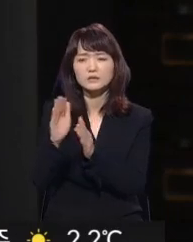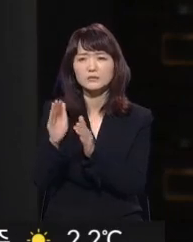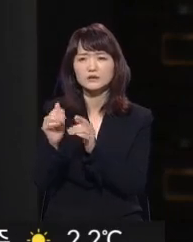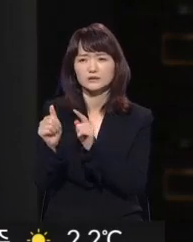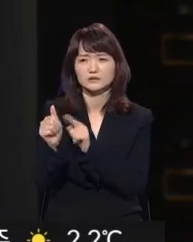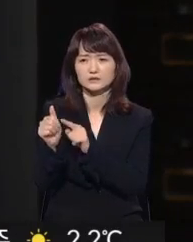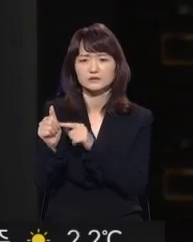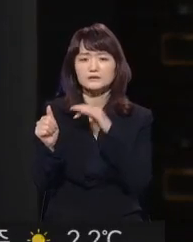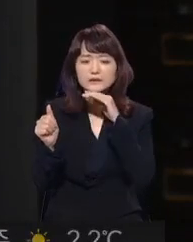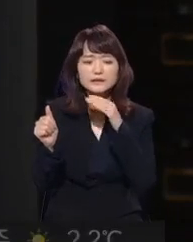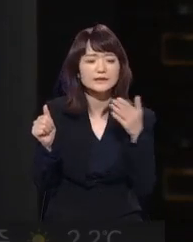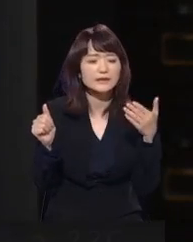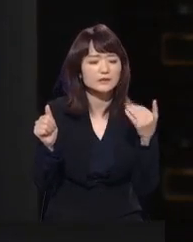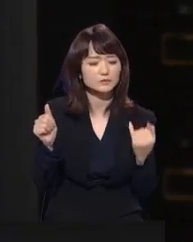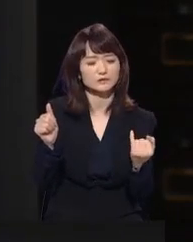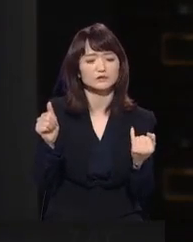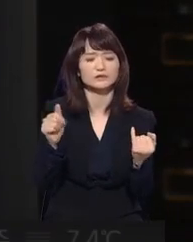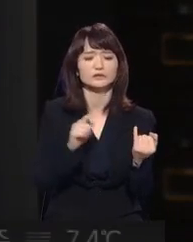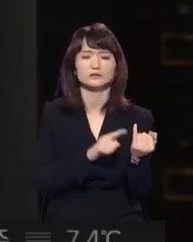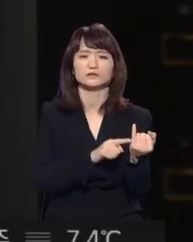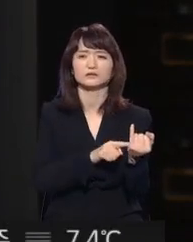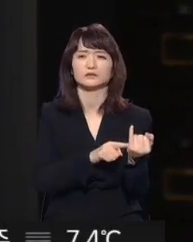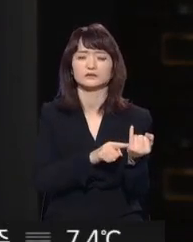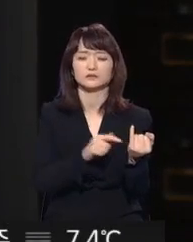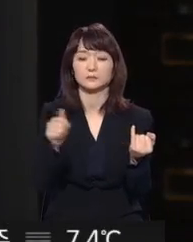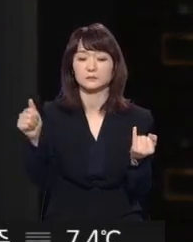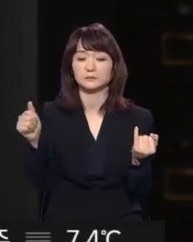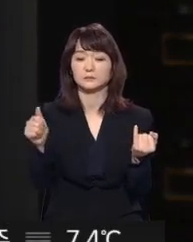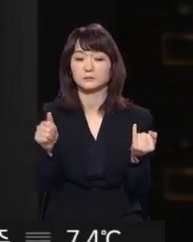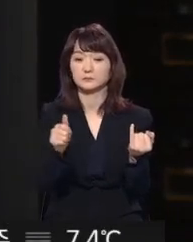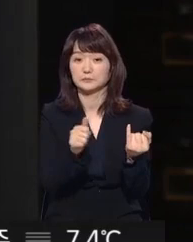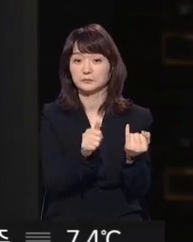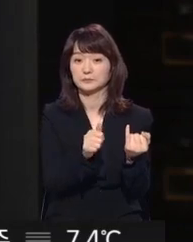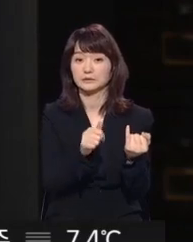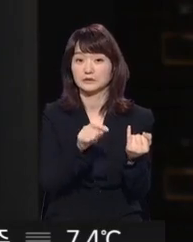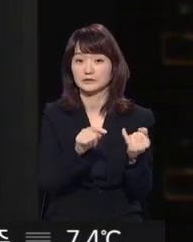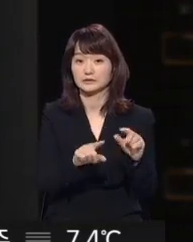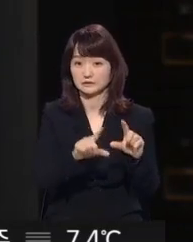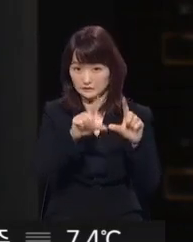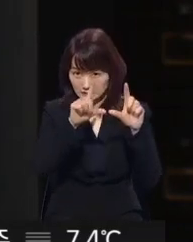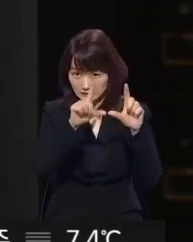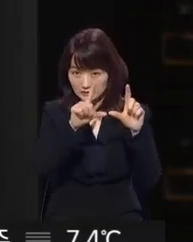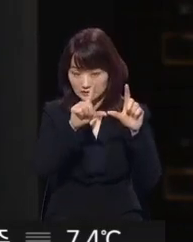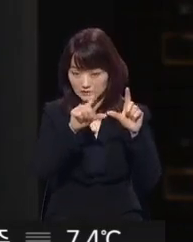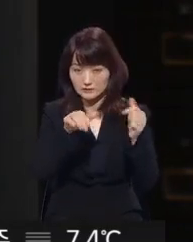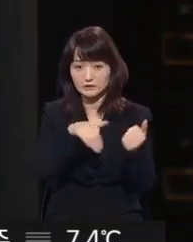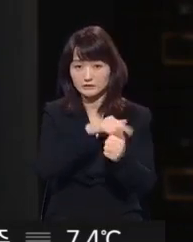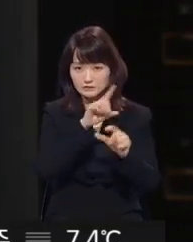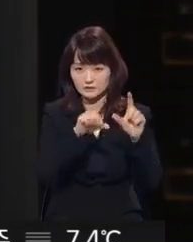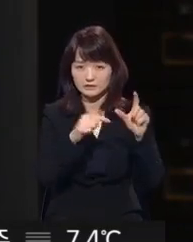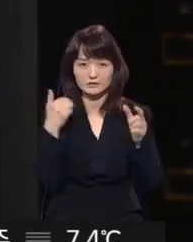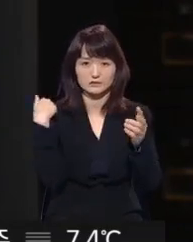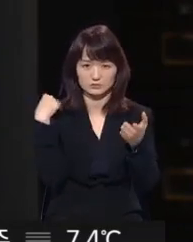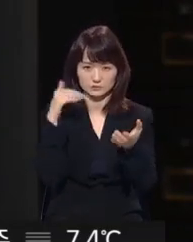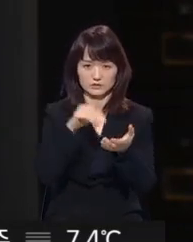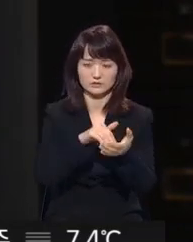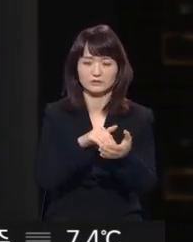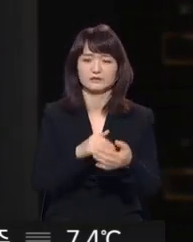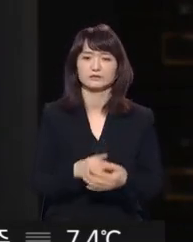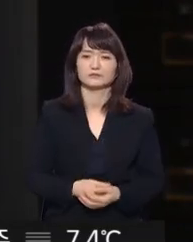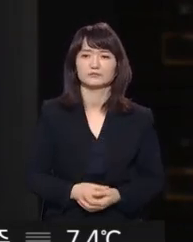처음이 아홉 살짜리 여자아이에게 접근했던 그날 당일 날에 상황으로 좀 돌아가